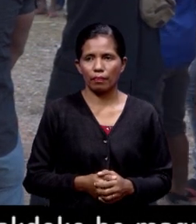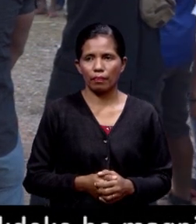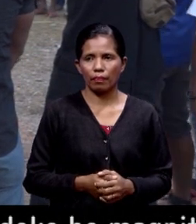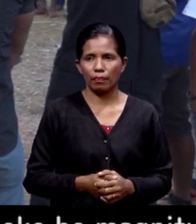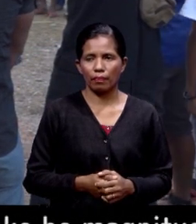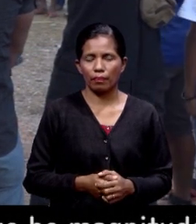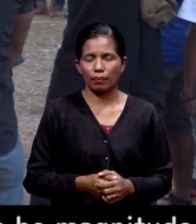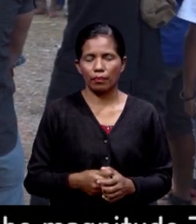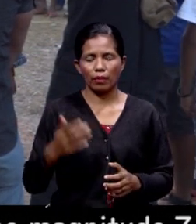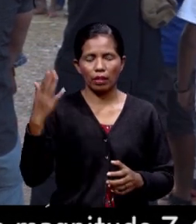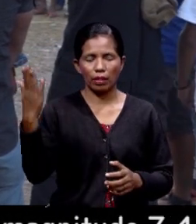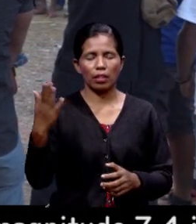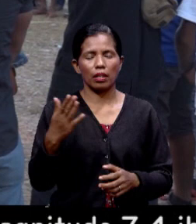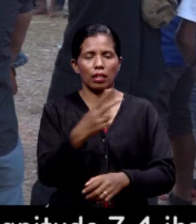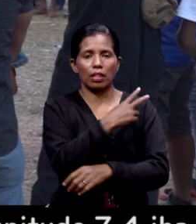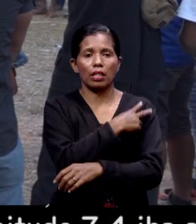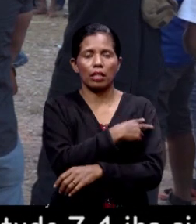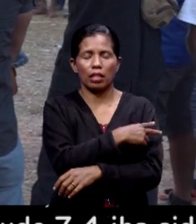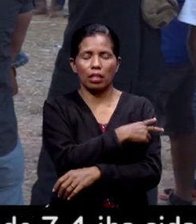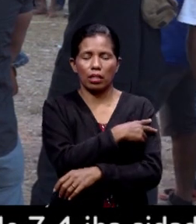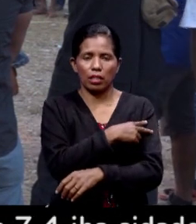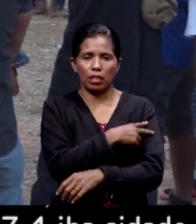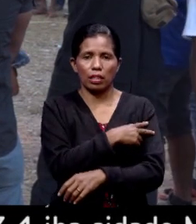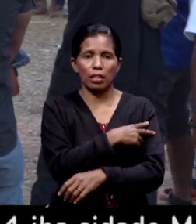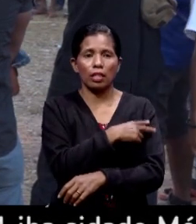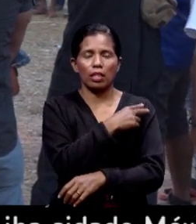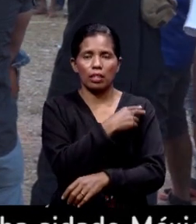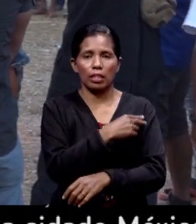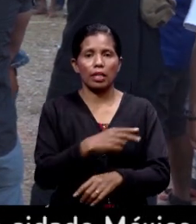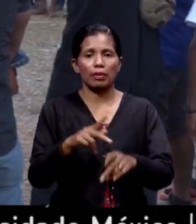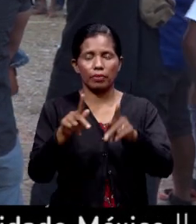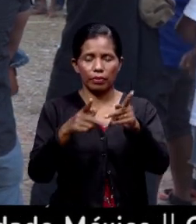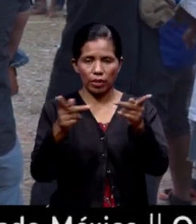Iya aputik sira nia be, lo ke iya sidari dia deh.